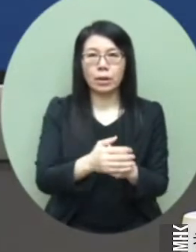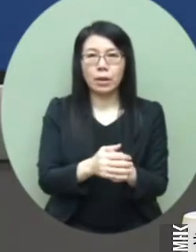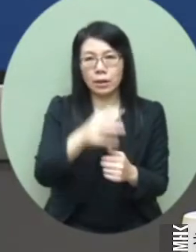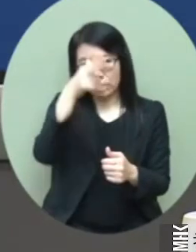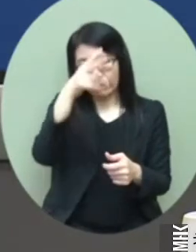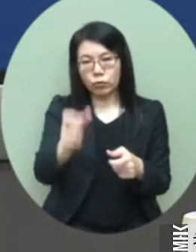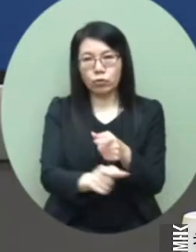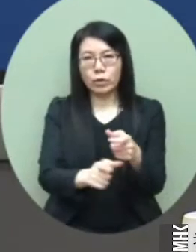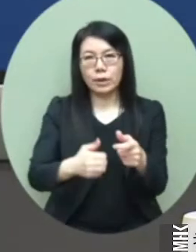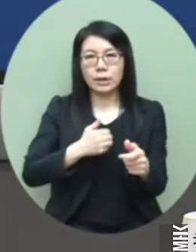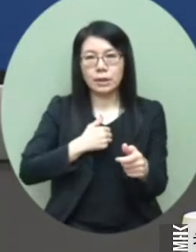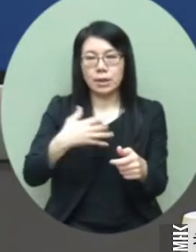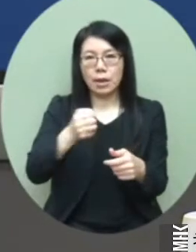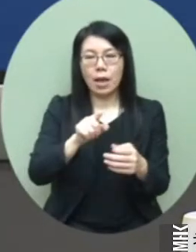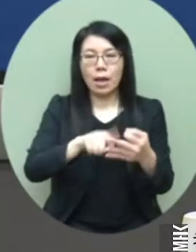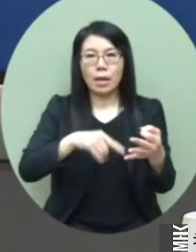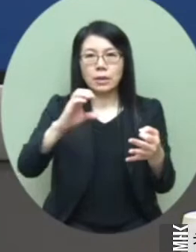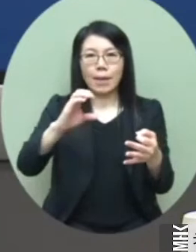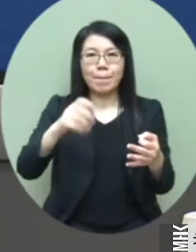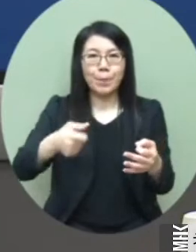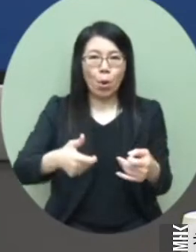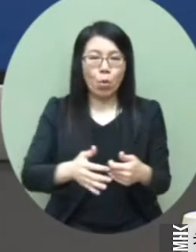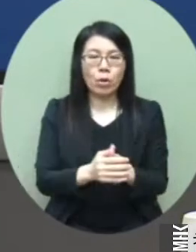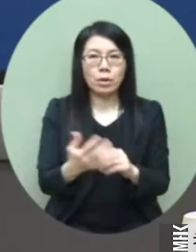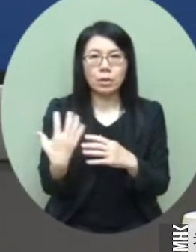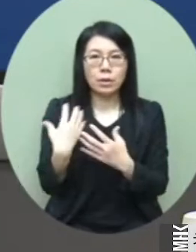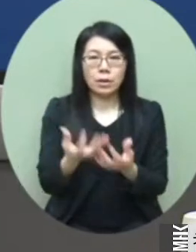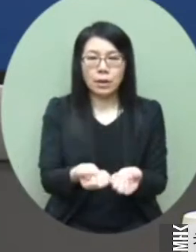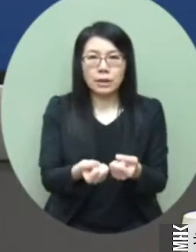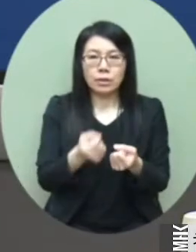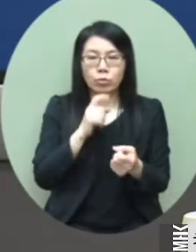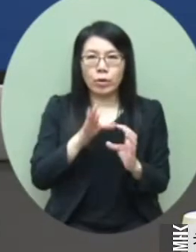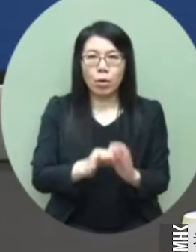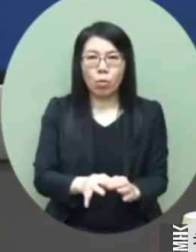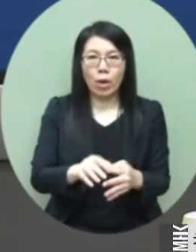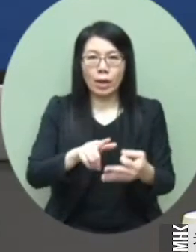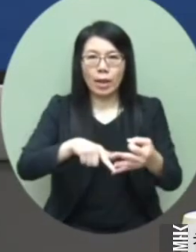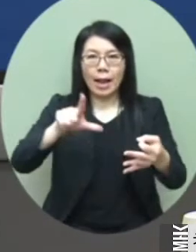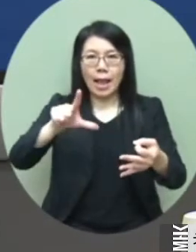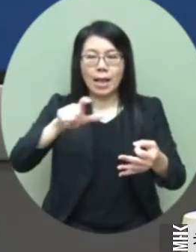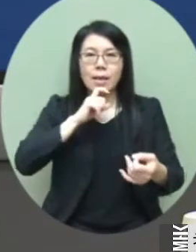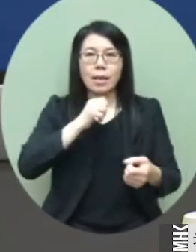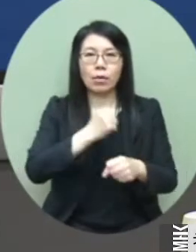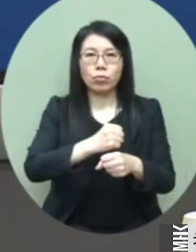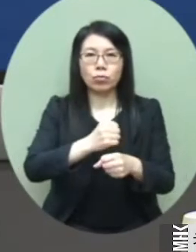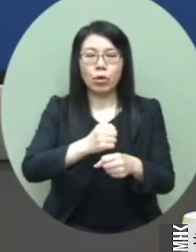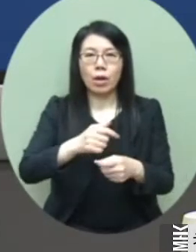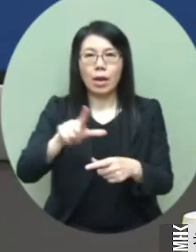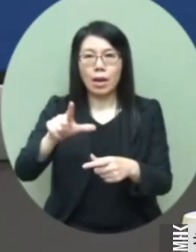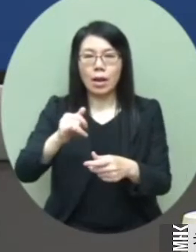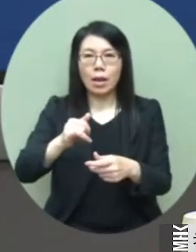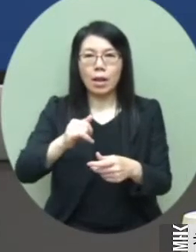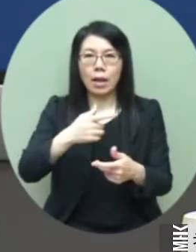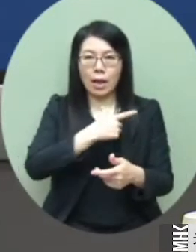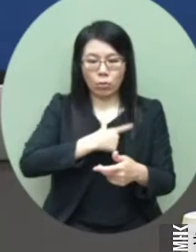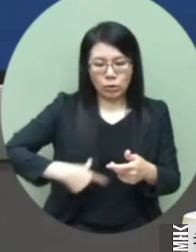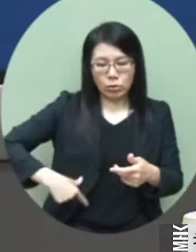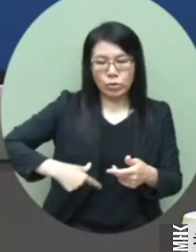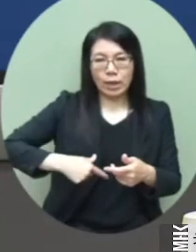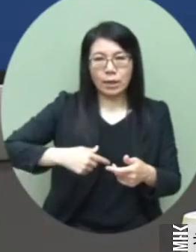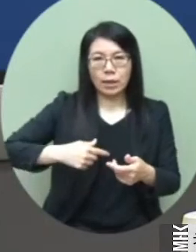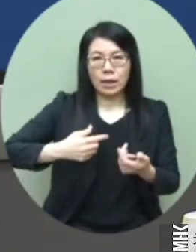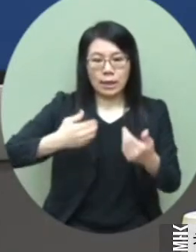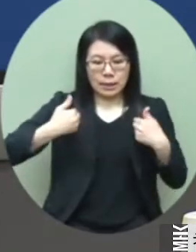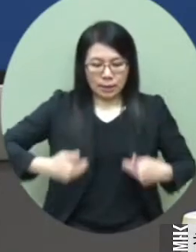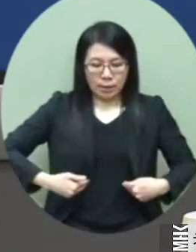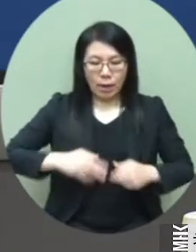政司司長陳茂波，接替咗政務司司長李家超成為呢個候選人資格審查委員會